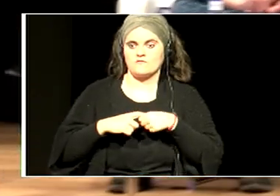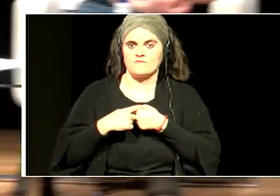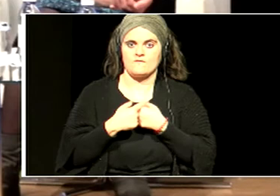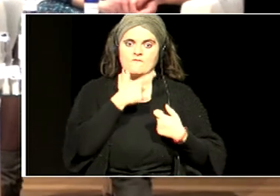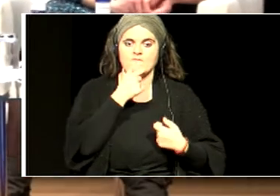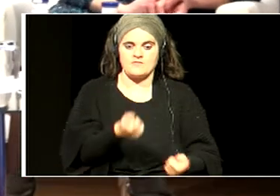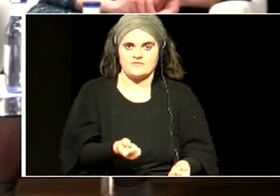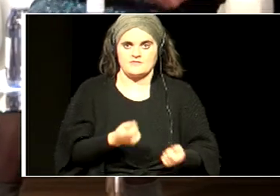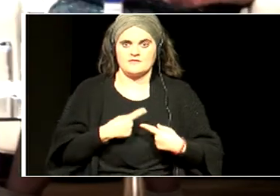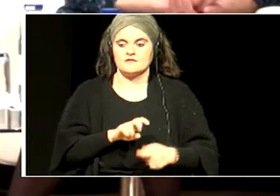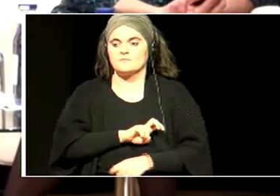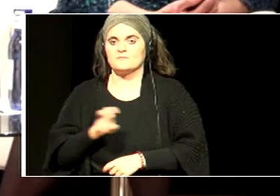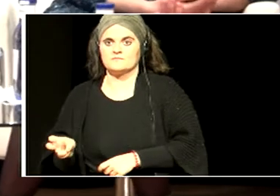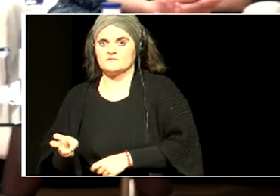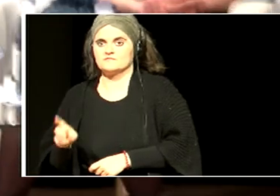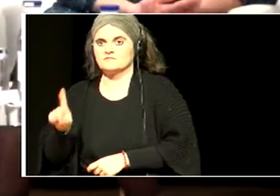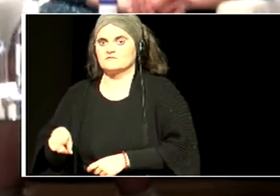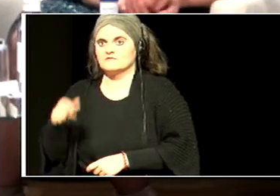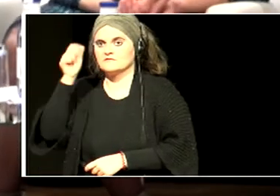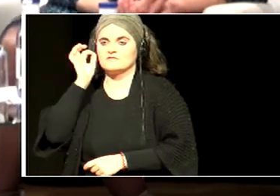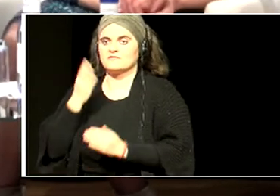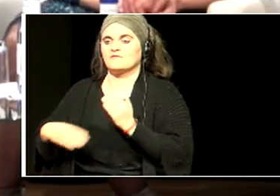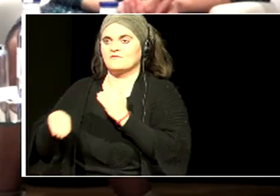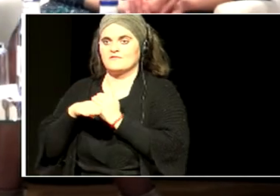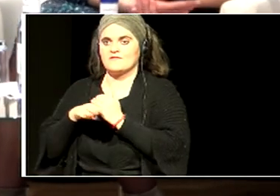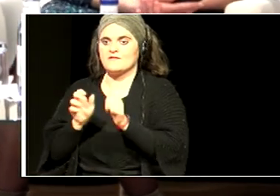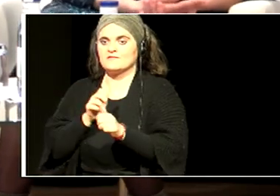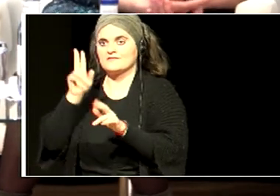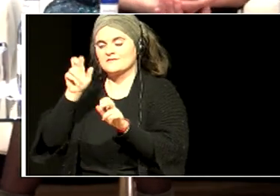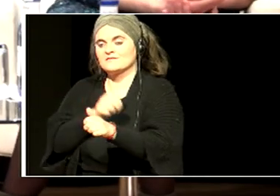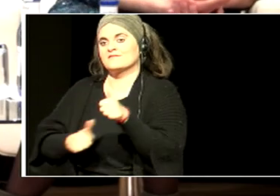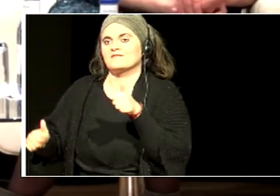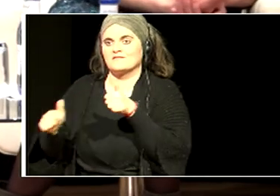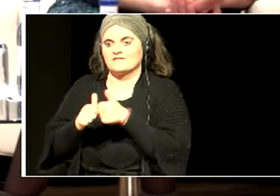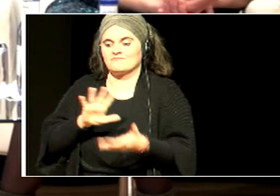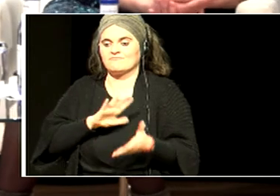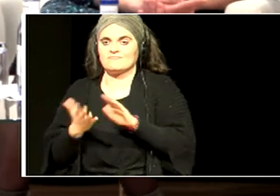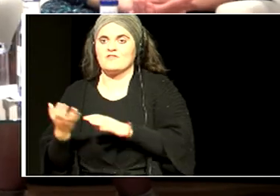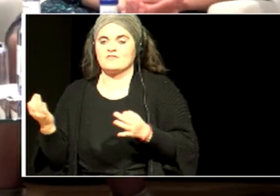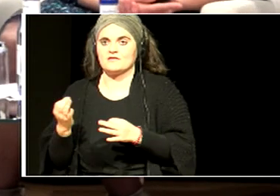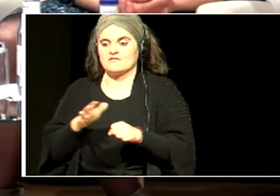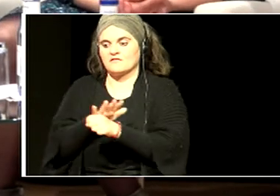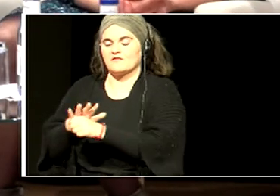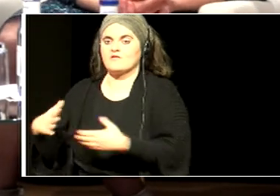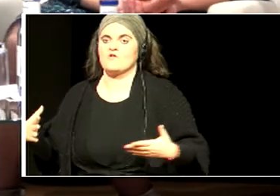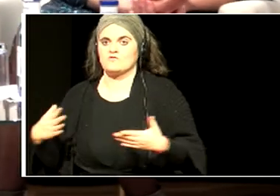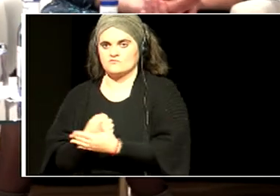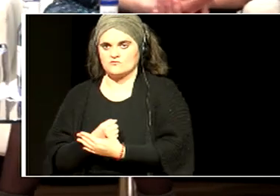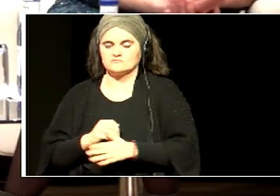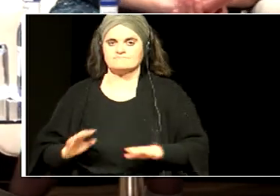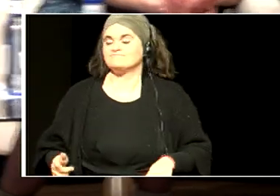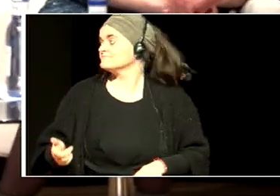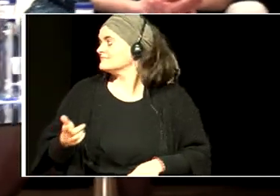bat, eta bestetik, eskidetzak lehentasunezko gai bilakatzea arlo guztietan. Hori da, nik